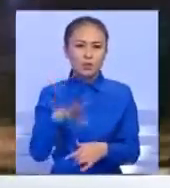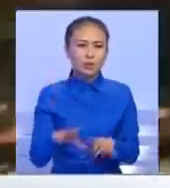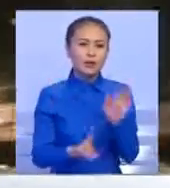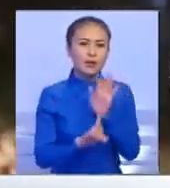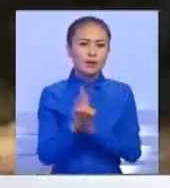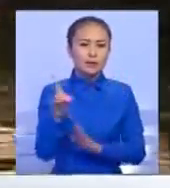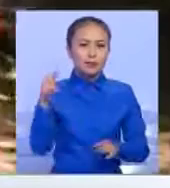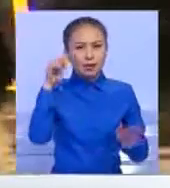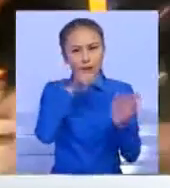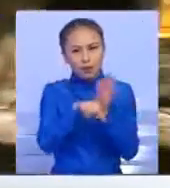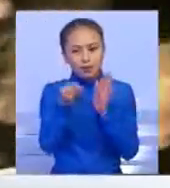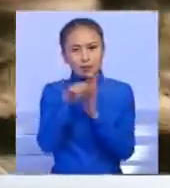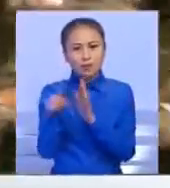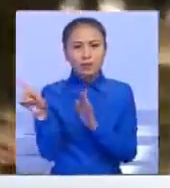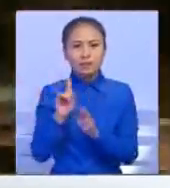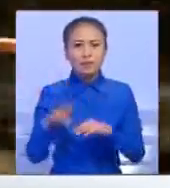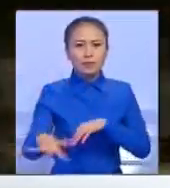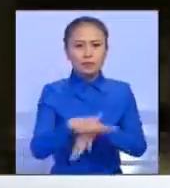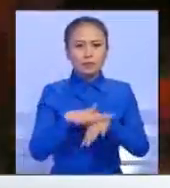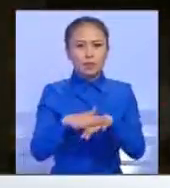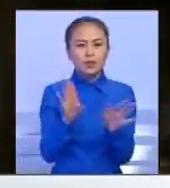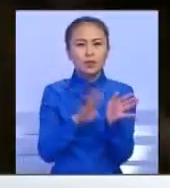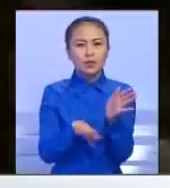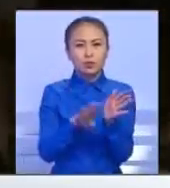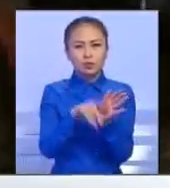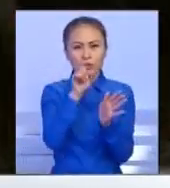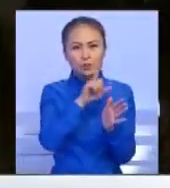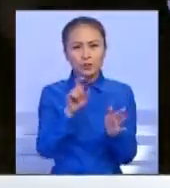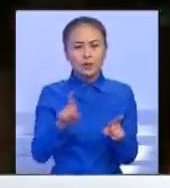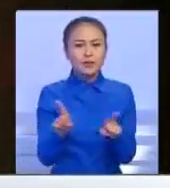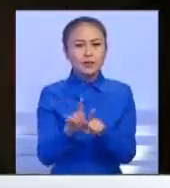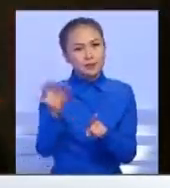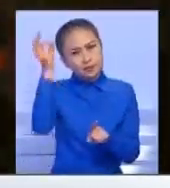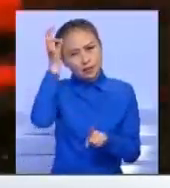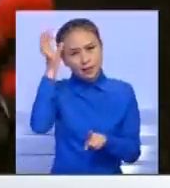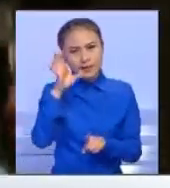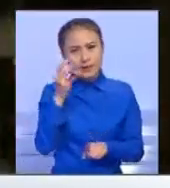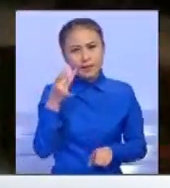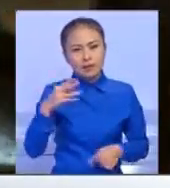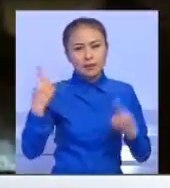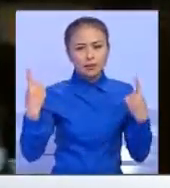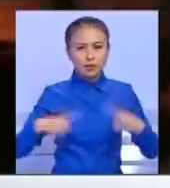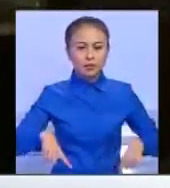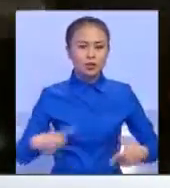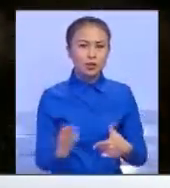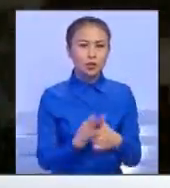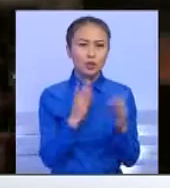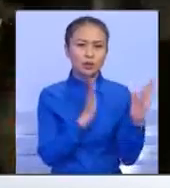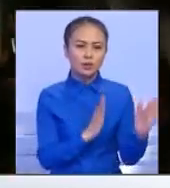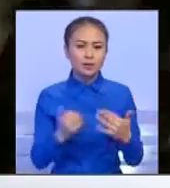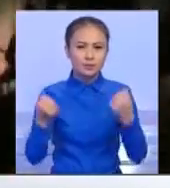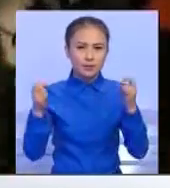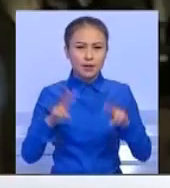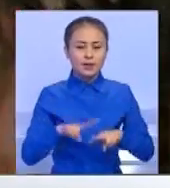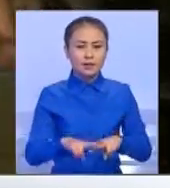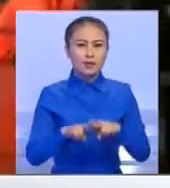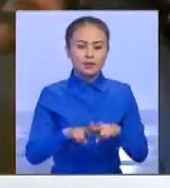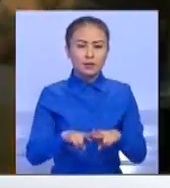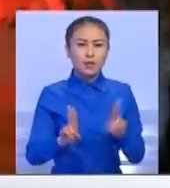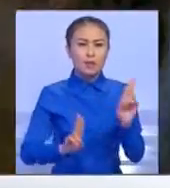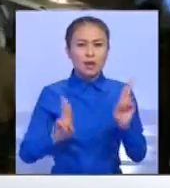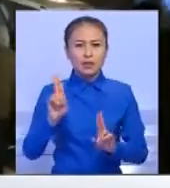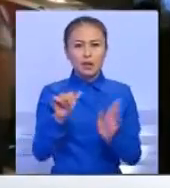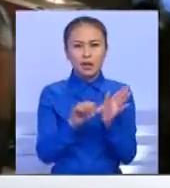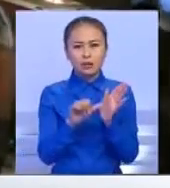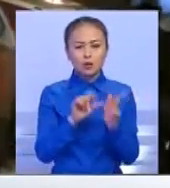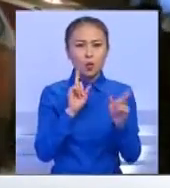арасында қақтығыстардан қарапайым халықтың ажал құшуы жиілеген. Естеріңізге салайық, Сирия дағдарысын реттеуге арналған Астана процесінің